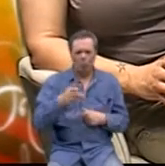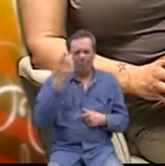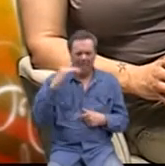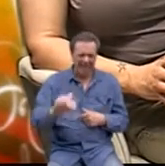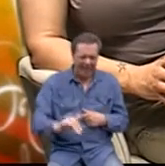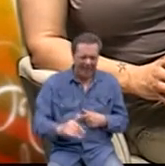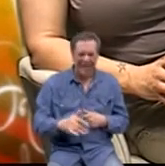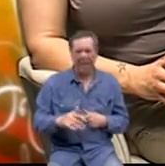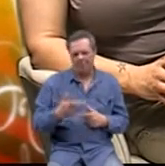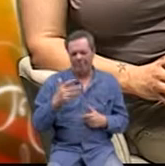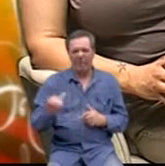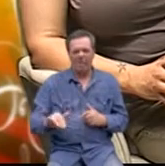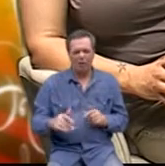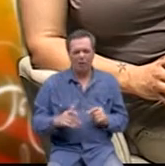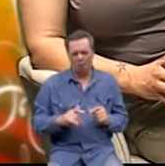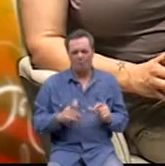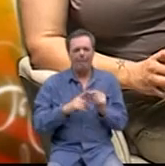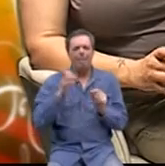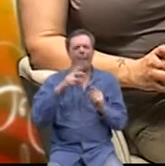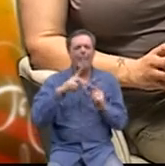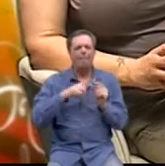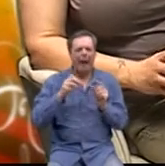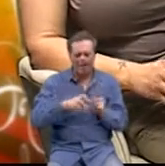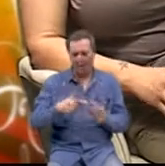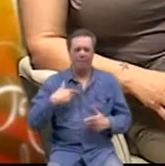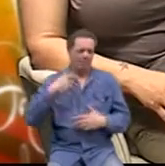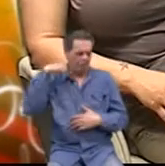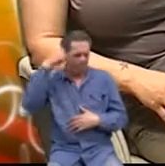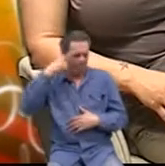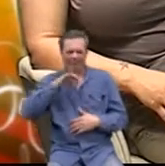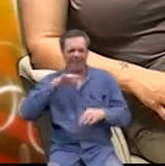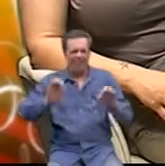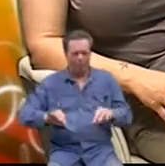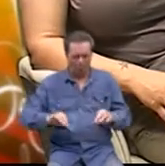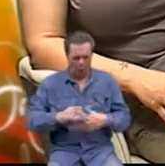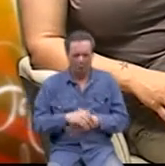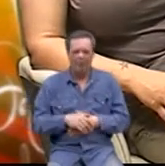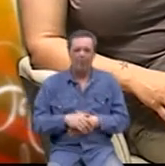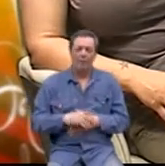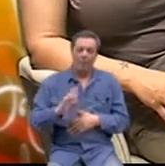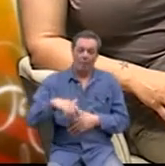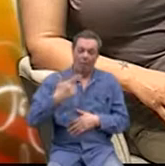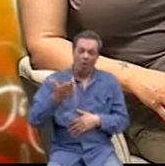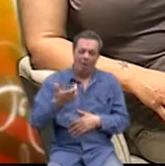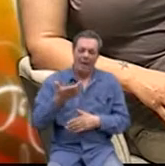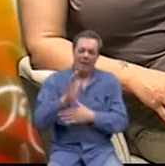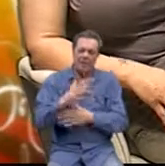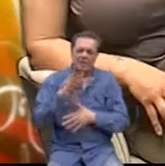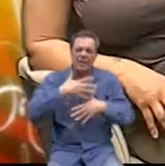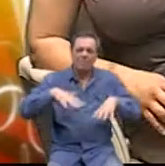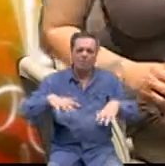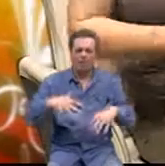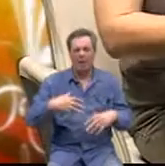djeca iz vrtića Petar Pan, koji će doći i nastupiti sa svojim zborom i folklornom skupinom. Zatim će nastupiti zbor,